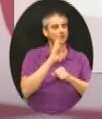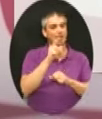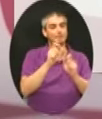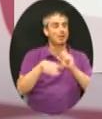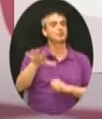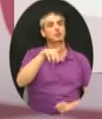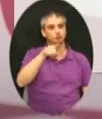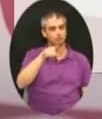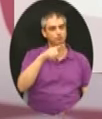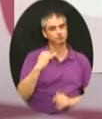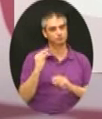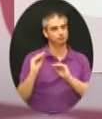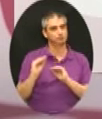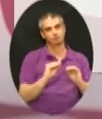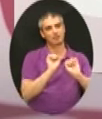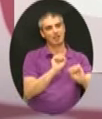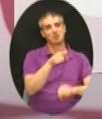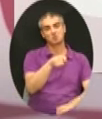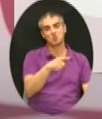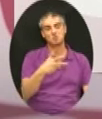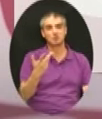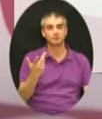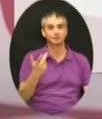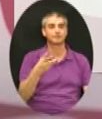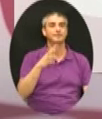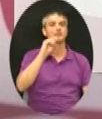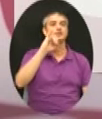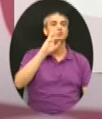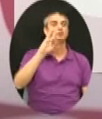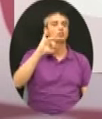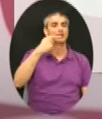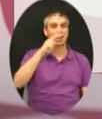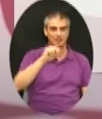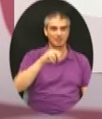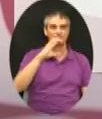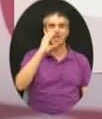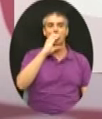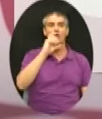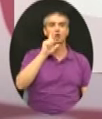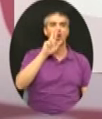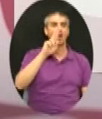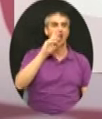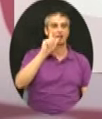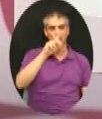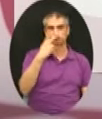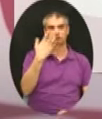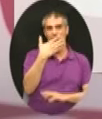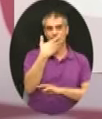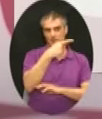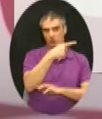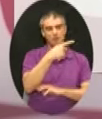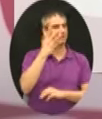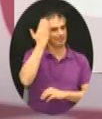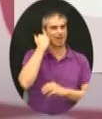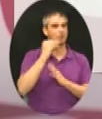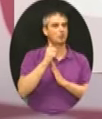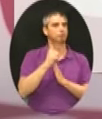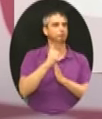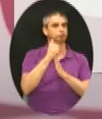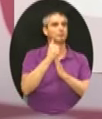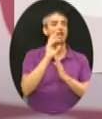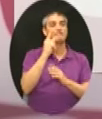האוכלוסייה הזאת להעביר לצידו. מישיגן, קולורדו, זה שתי מדינות שקלינטון מובילה בהן בעקביות, אבל אנחנו